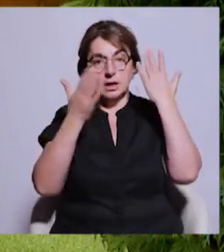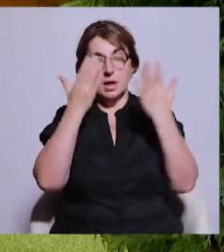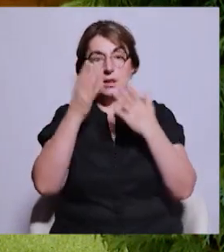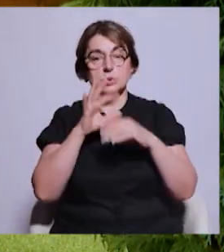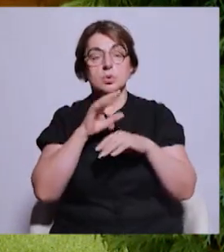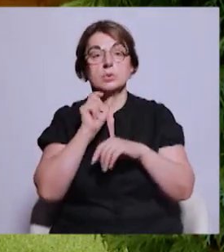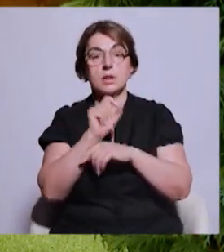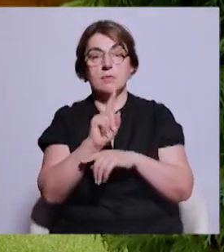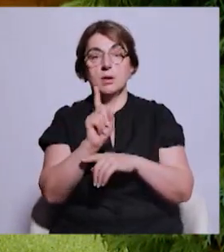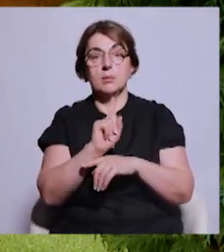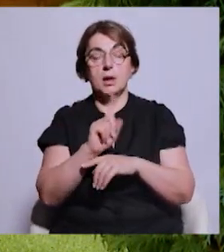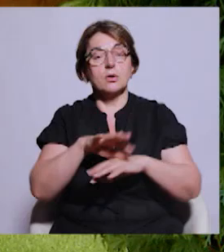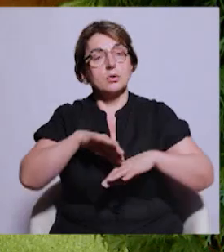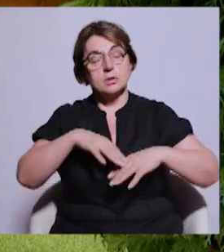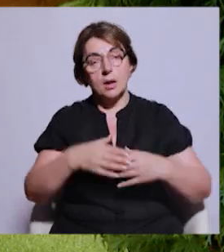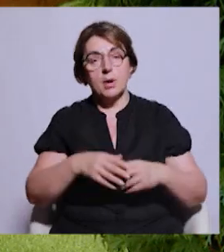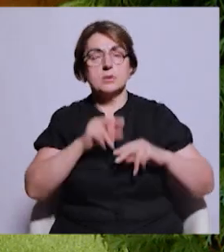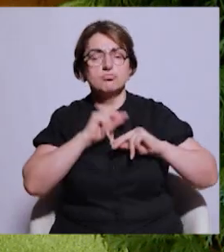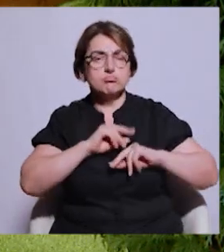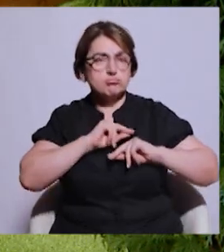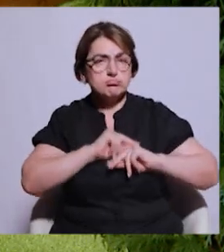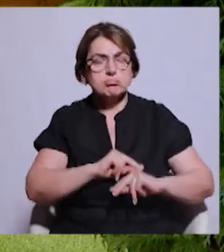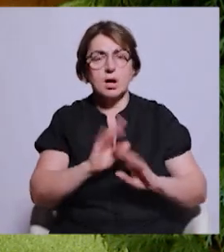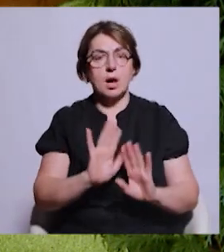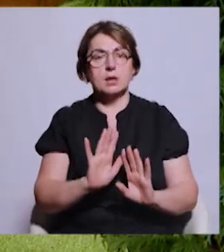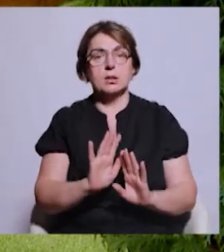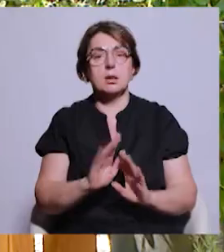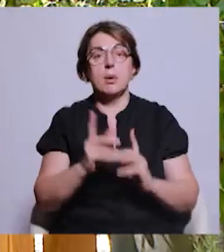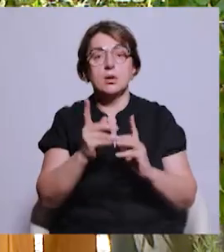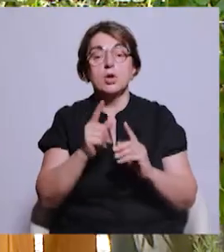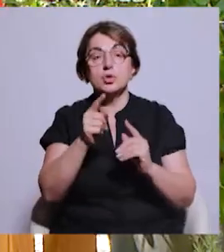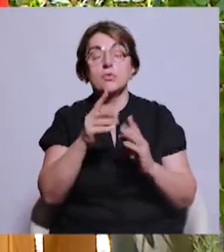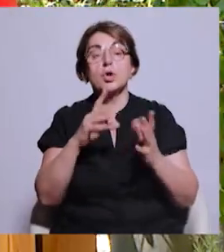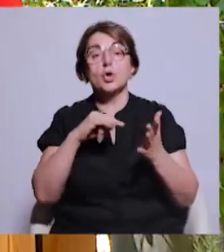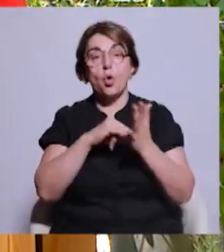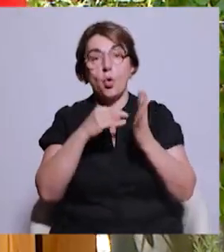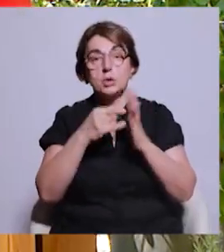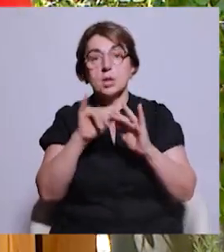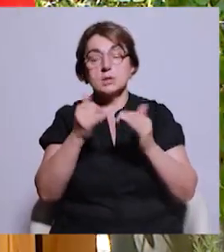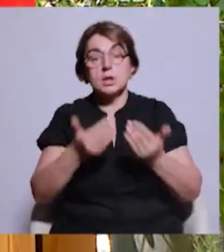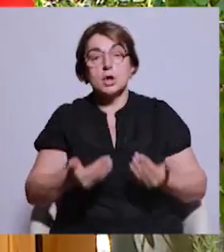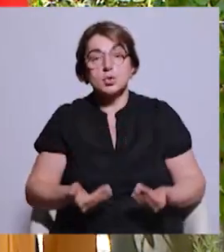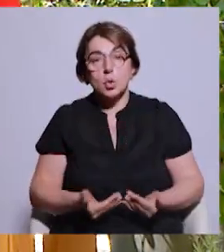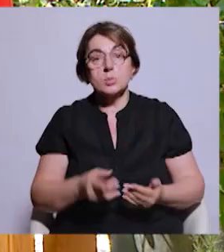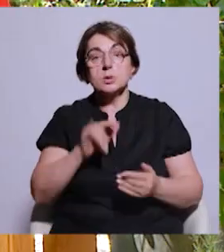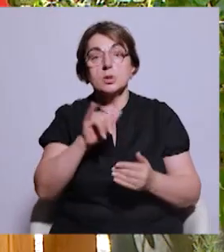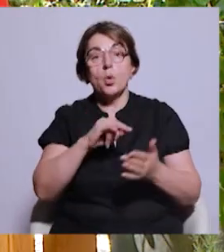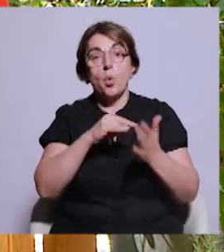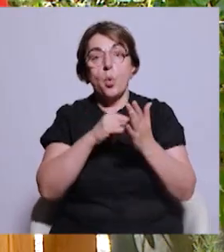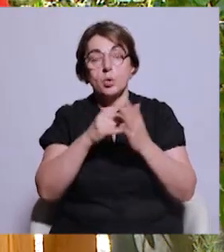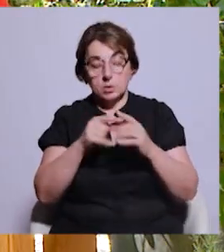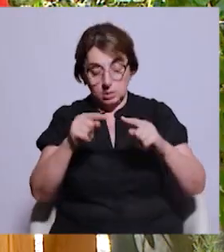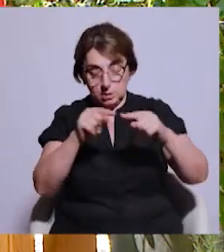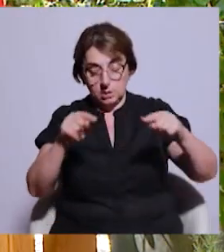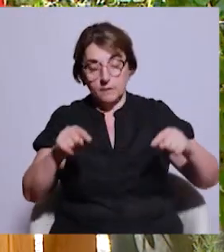სახალისო დავალება, რომელიც ვფიქრობ, რომ არ იქნება დამღლელი, შრომატევადი. თქვენი ოთახი, თქვენ საცხოვრებელ ბინაში, თქვენი